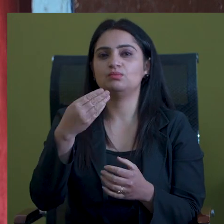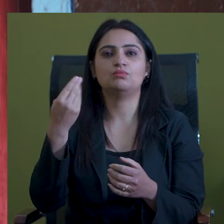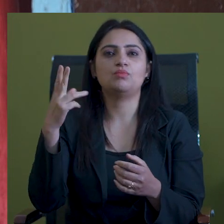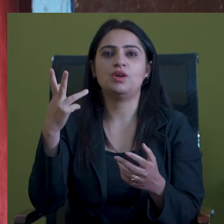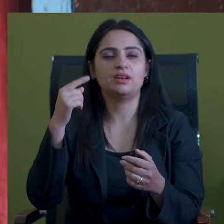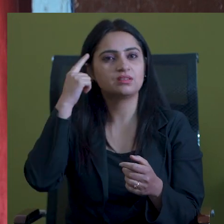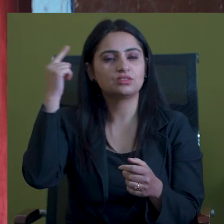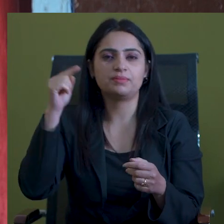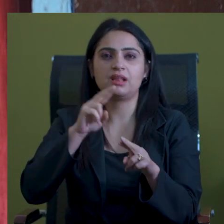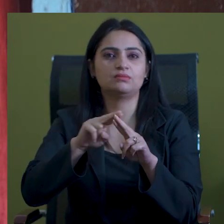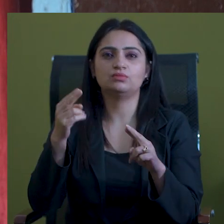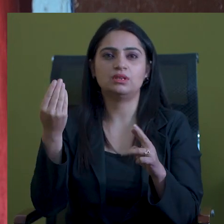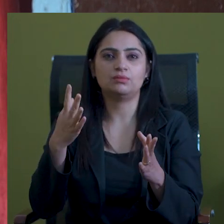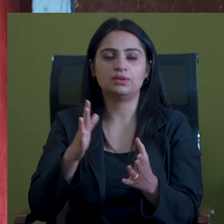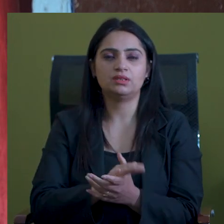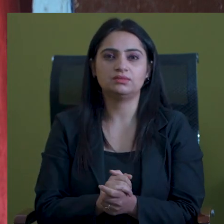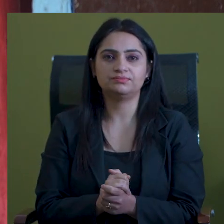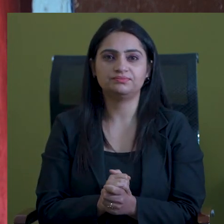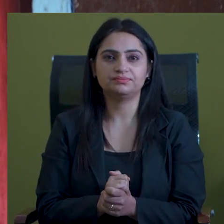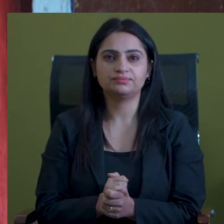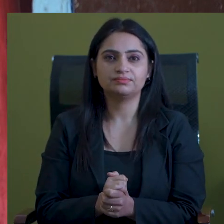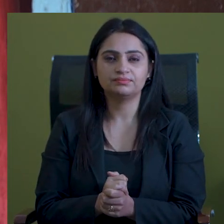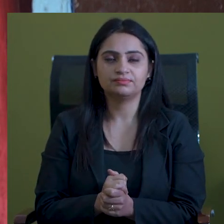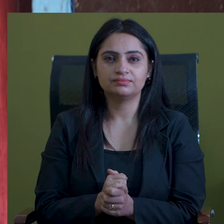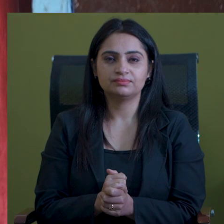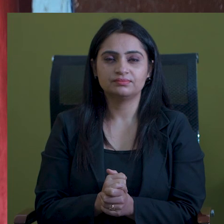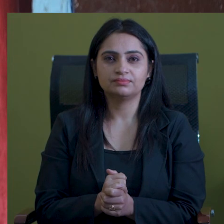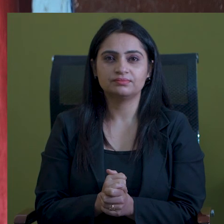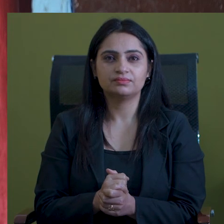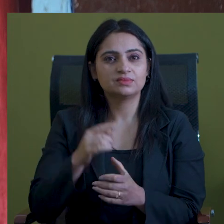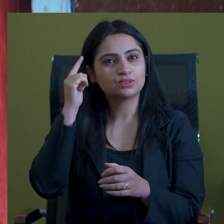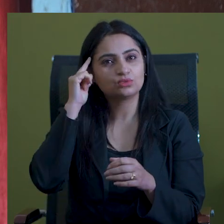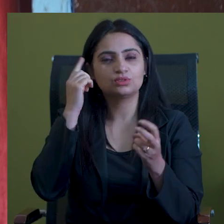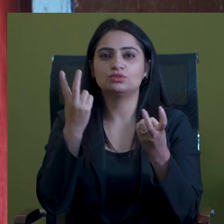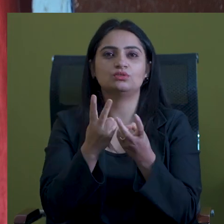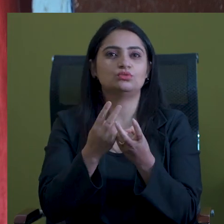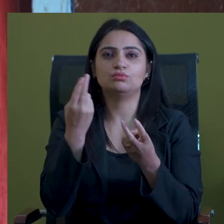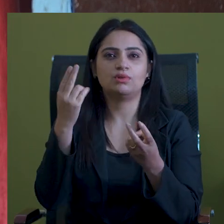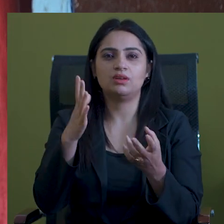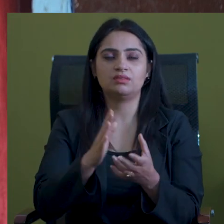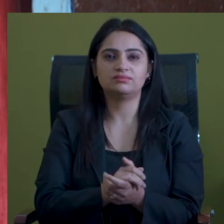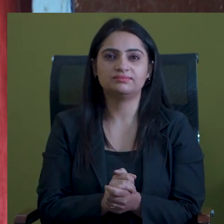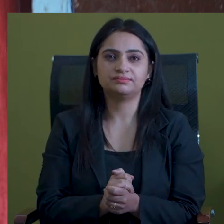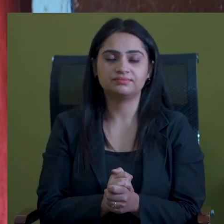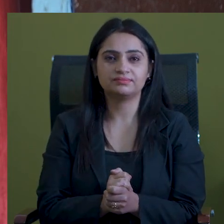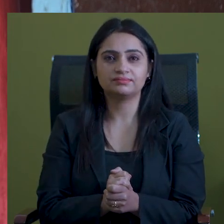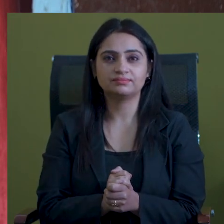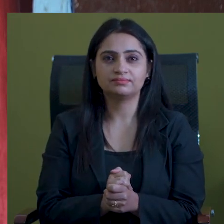सपना रहा थी